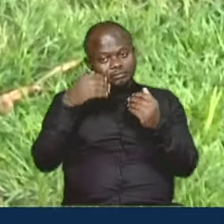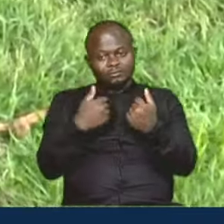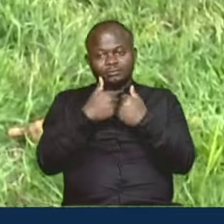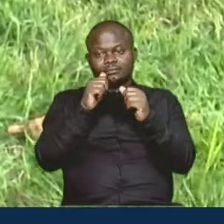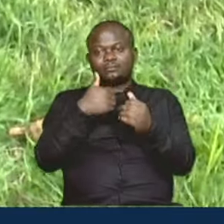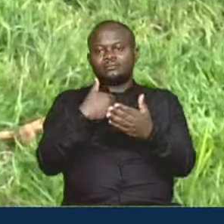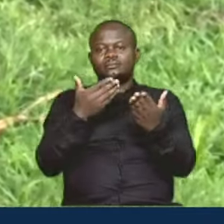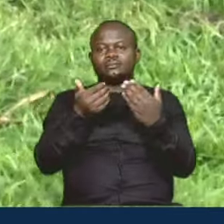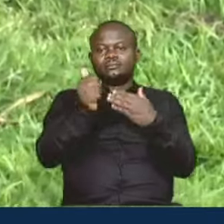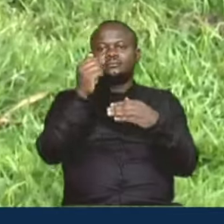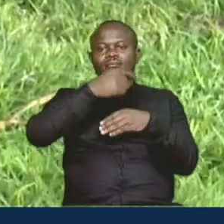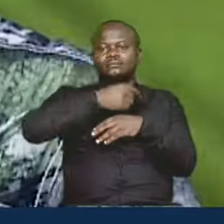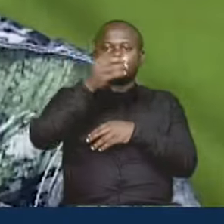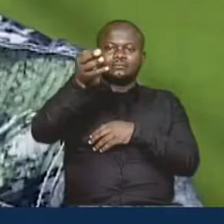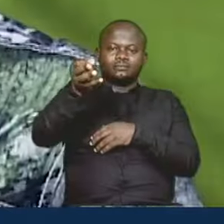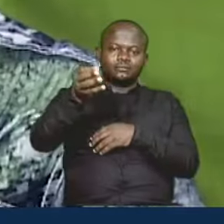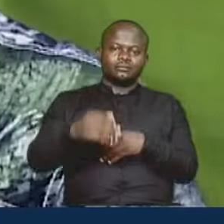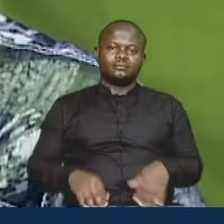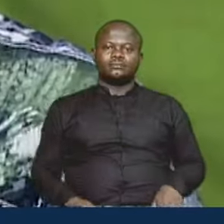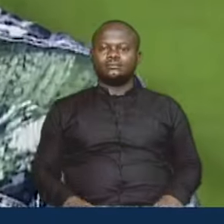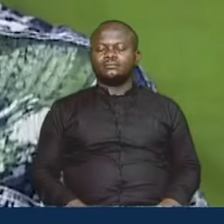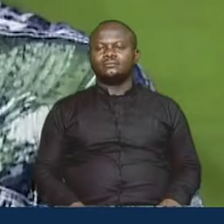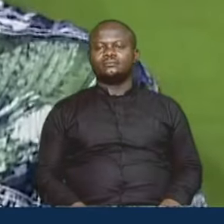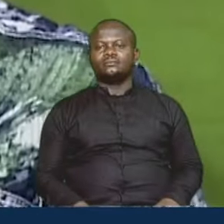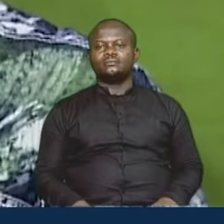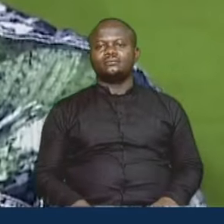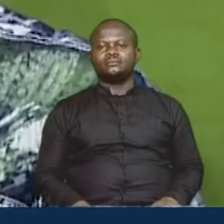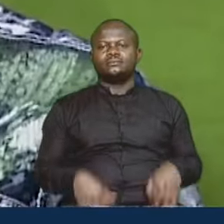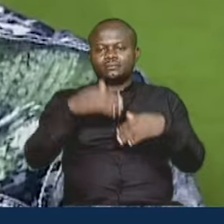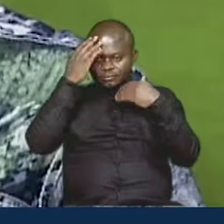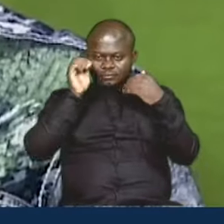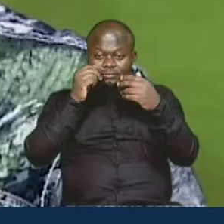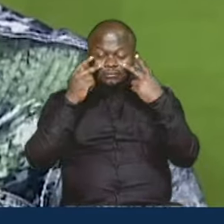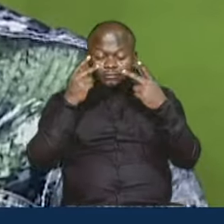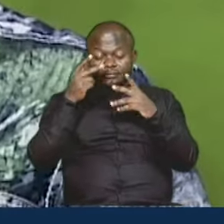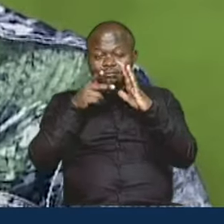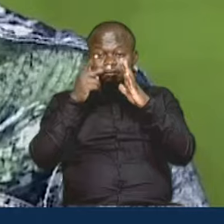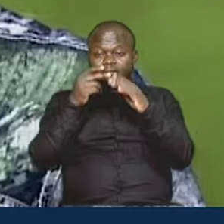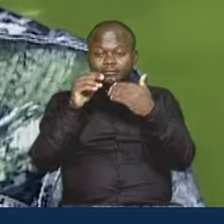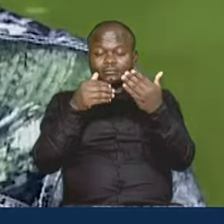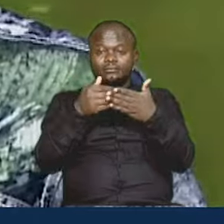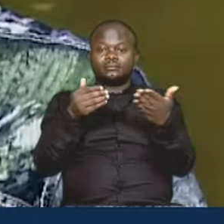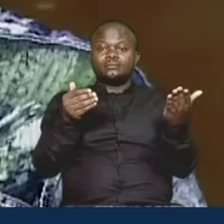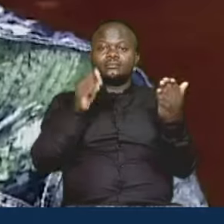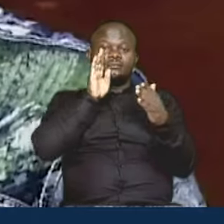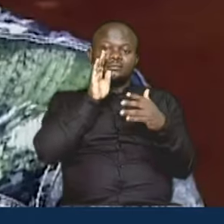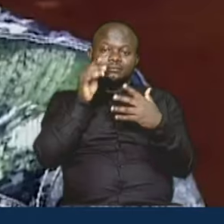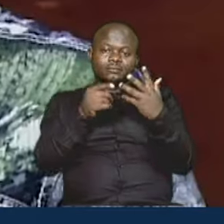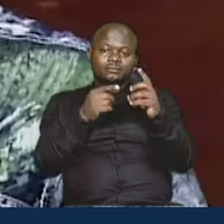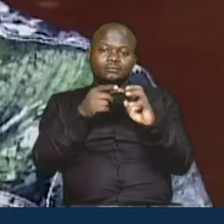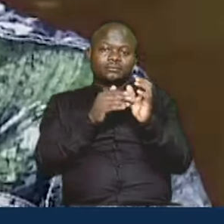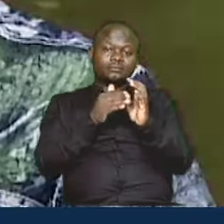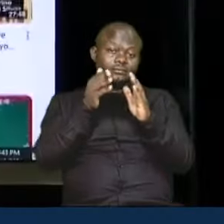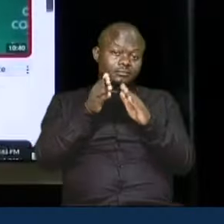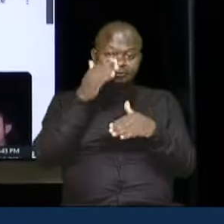bishobora kubageraho mu minsi iri imbere kugira ngo azabone views baba bashaka. Yamushukije akantu ariko wa muntu kubera